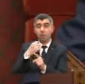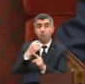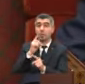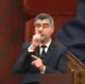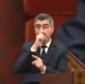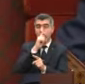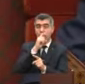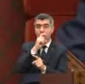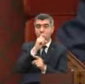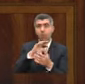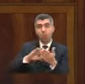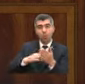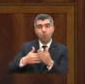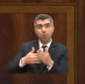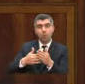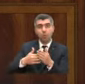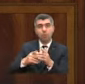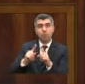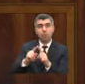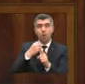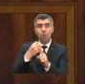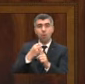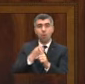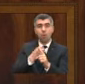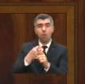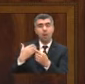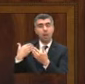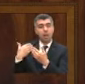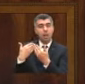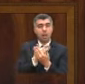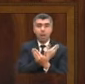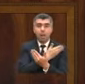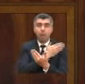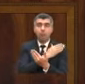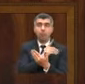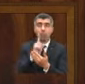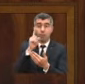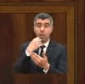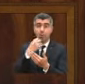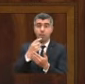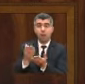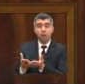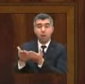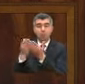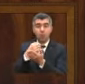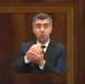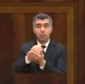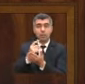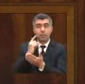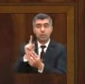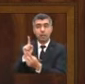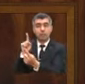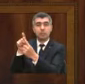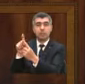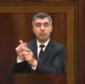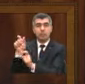يخصو يتحلل منه أو يطلب العفو من صاحبي، ما يمكنش ربي يسمح لشي واحد إذا كان الذنب في عدد من